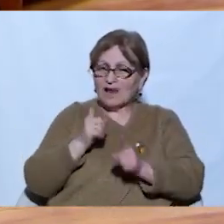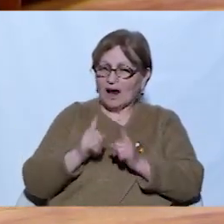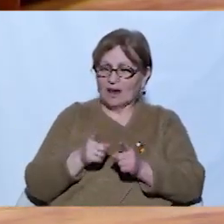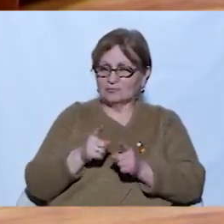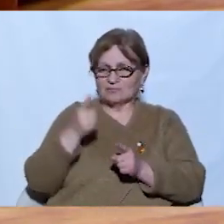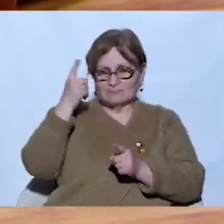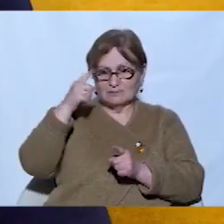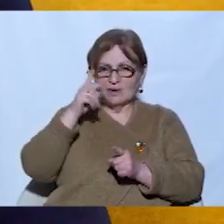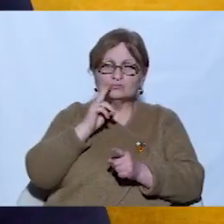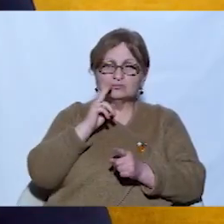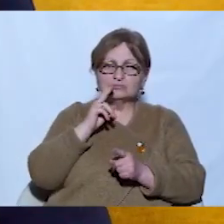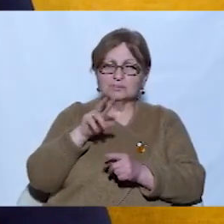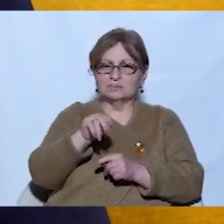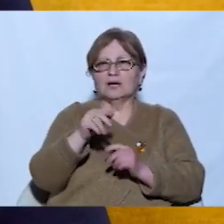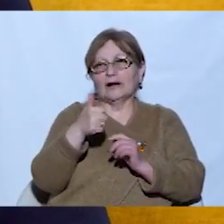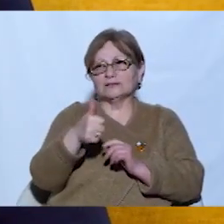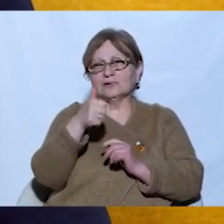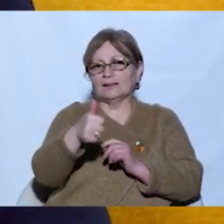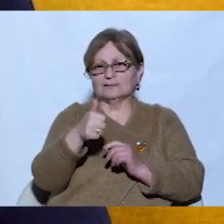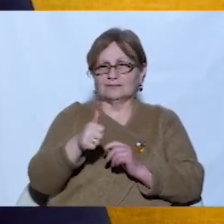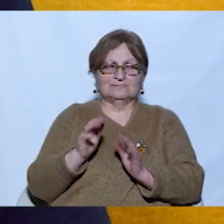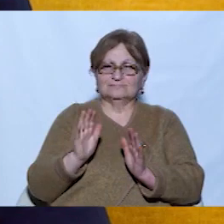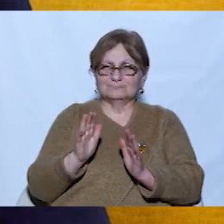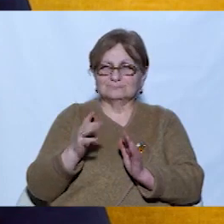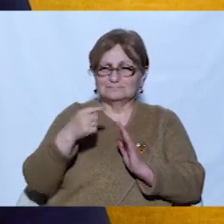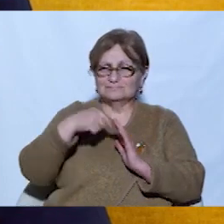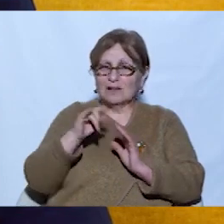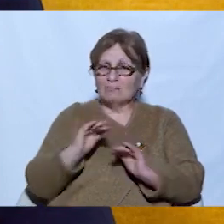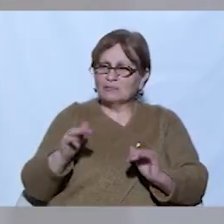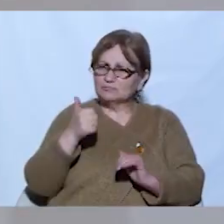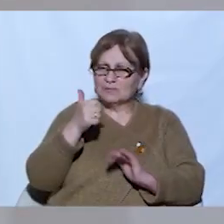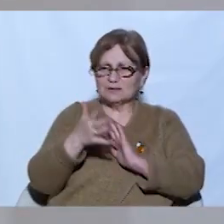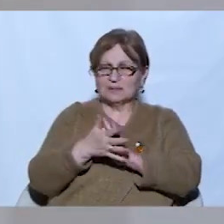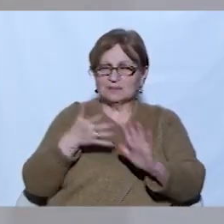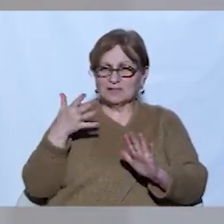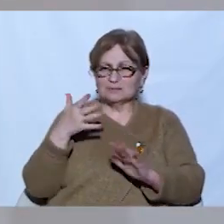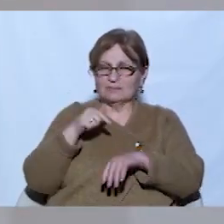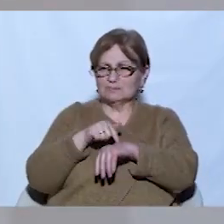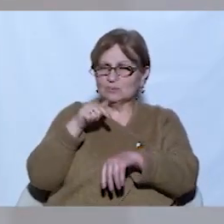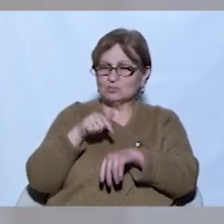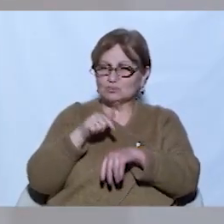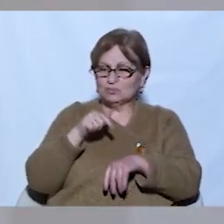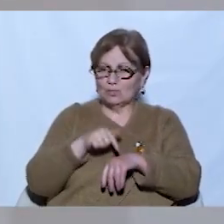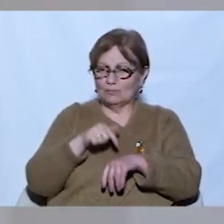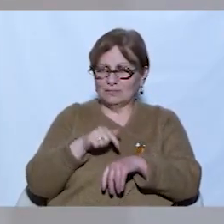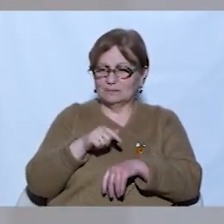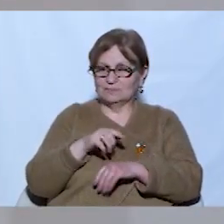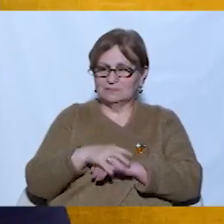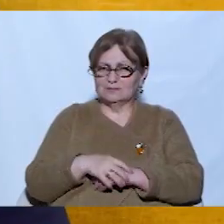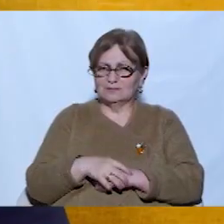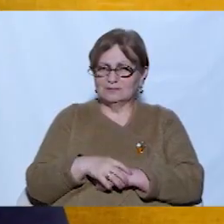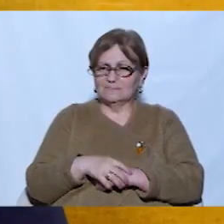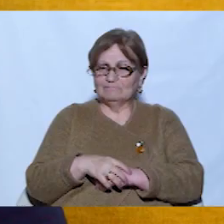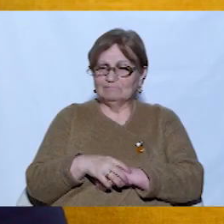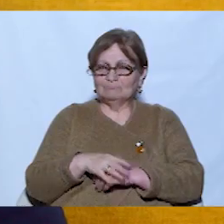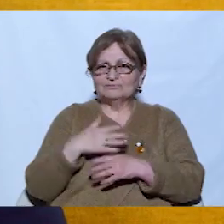ახდეს, რეალური ემოცია უნდა ახდეს იმისთვის, რომ დაგვიჯერონ. დიახ. და ბავშვები ძალიან კარგად ხედავენ ამას.